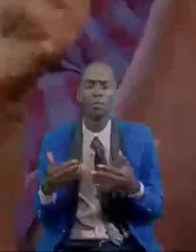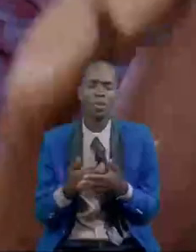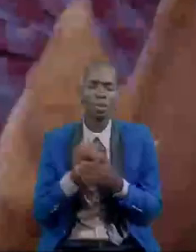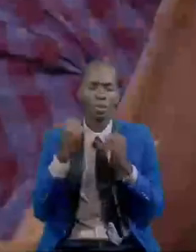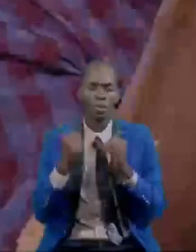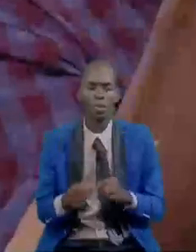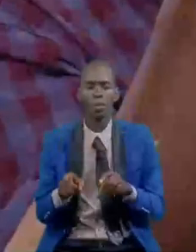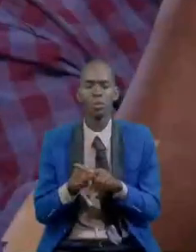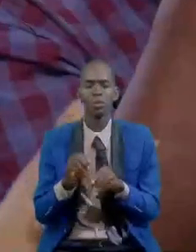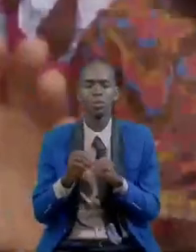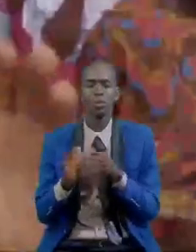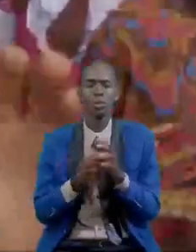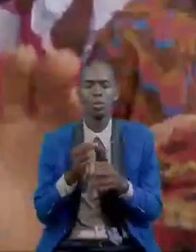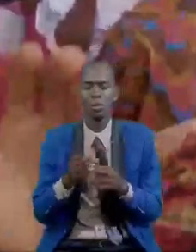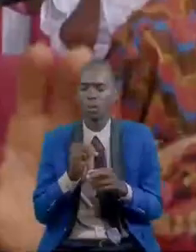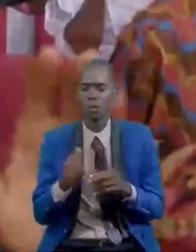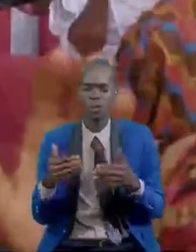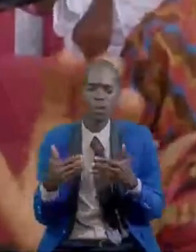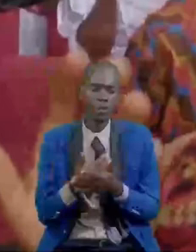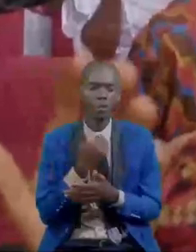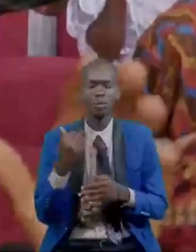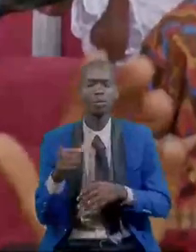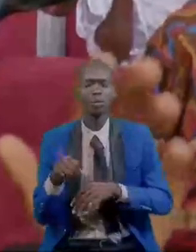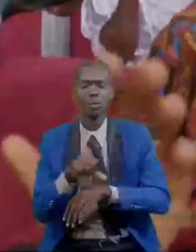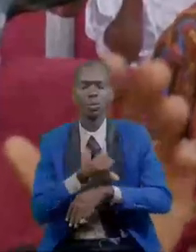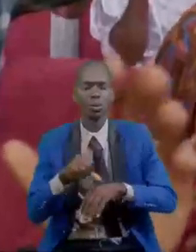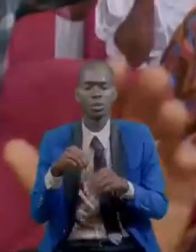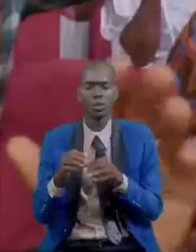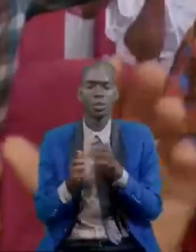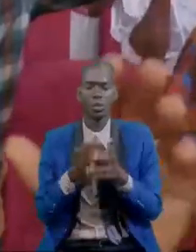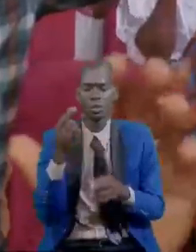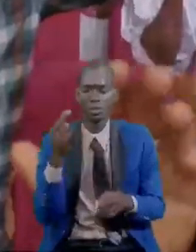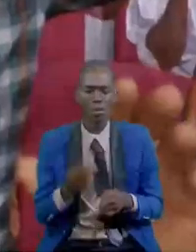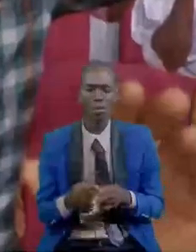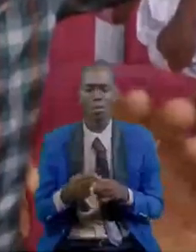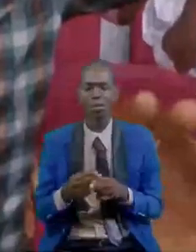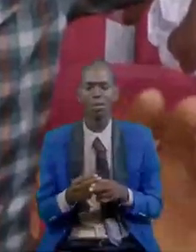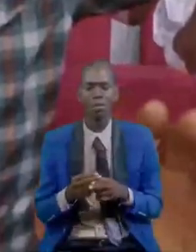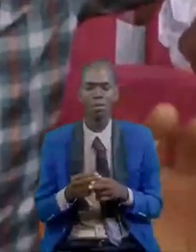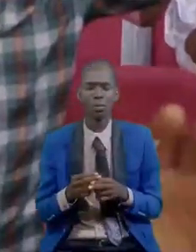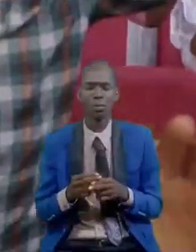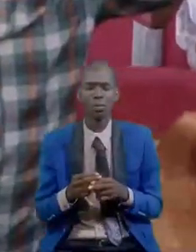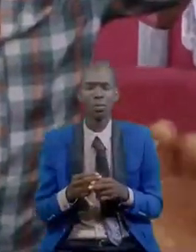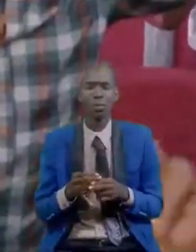une nouvelle flamme, une nouvelle puissance, une nouvelle onction,